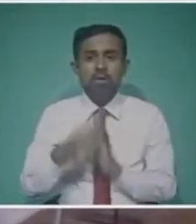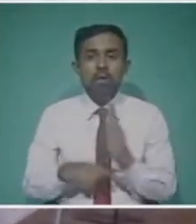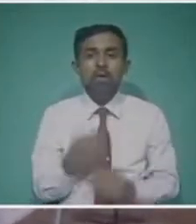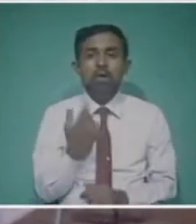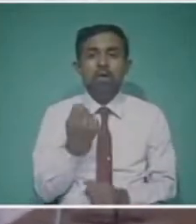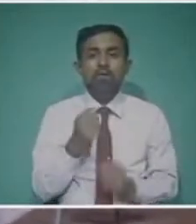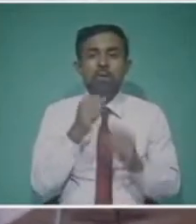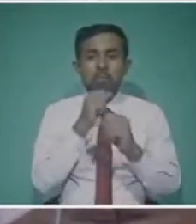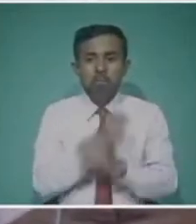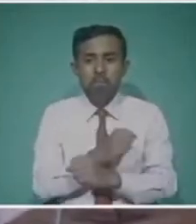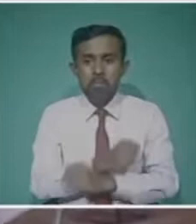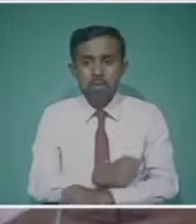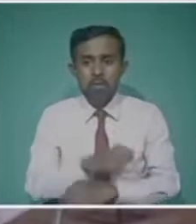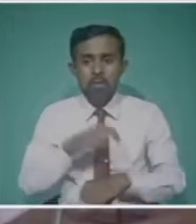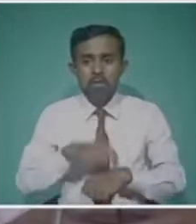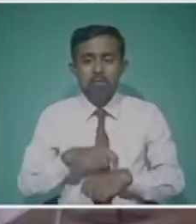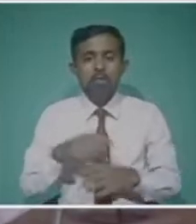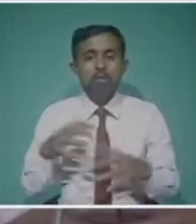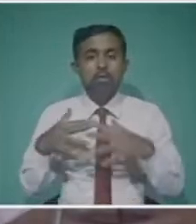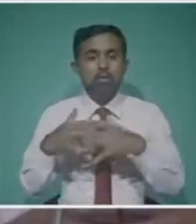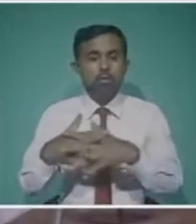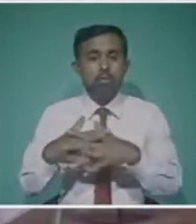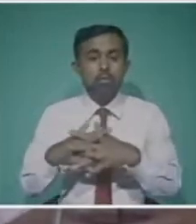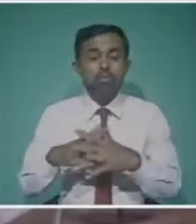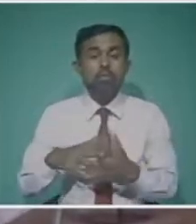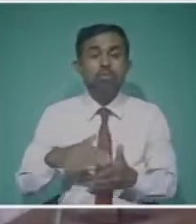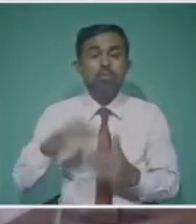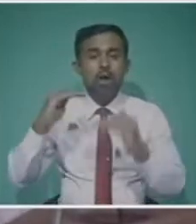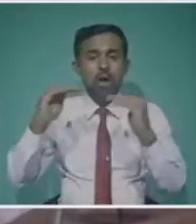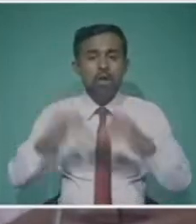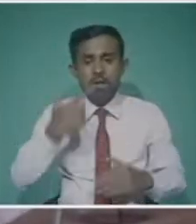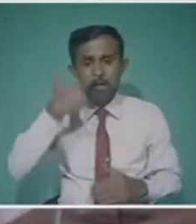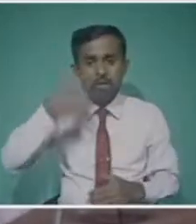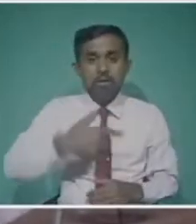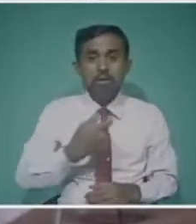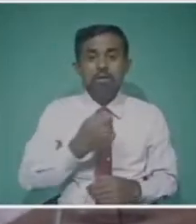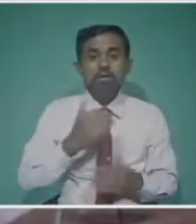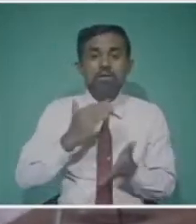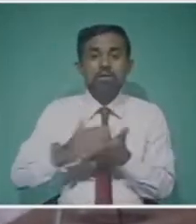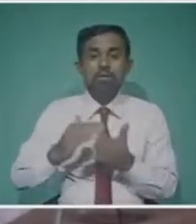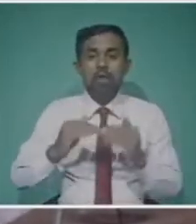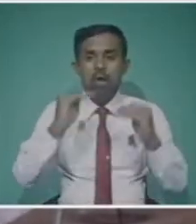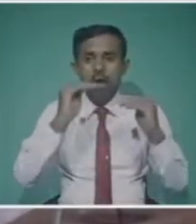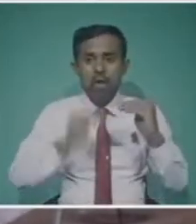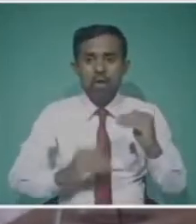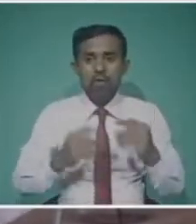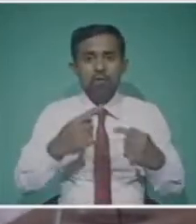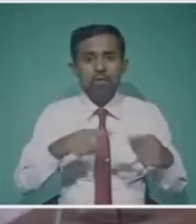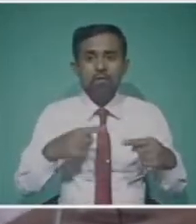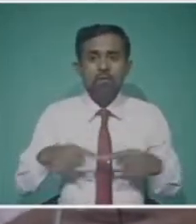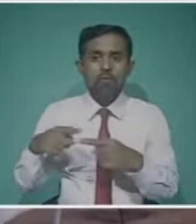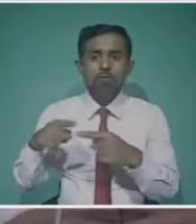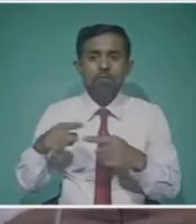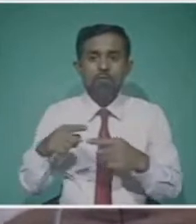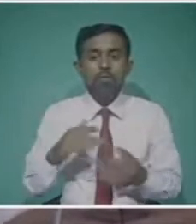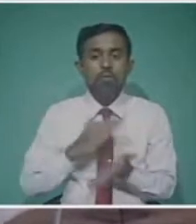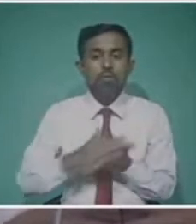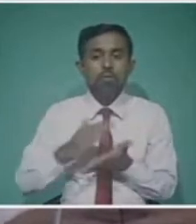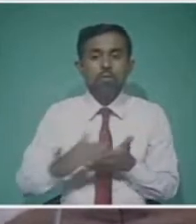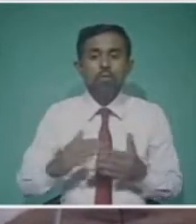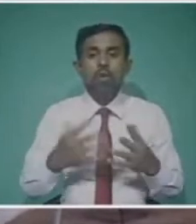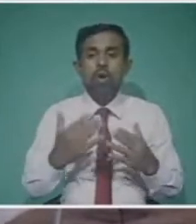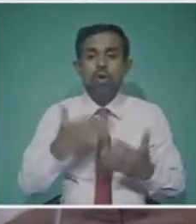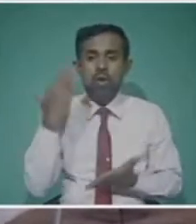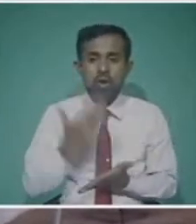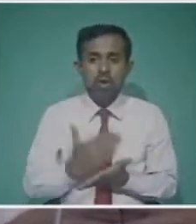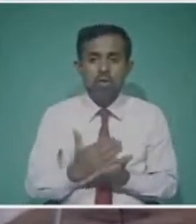ආර්ථිකය කඩාගෙන වැටෙනකොට සහනාධාර කප්පාදු කරලා තෙල් වලට දීපු සහනාධාර නැති කරලා නොයෙක් නොයෙක් ක්ෂේත්‍ර වලට දීපු සහනාධාර නැති